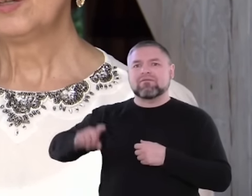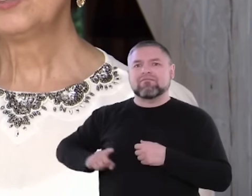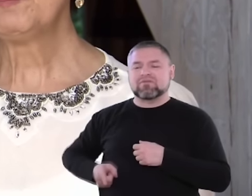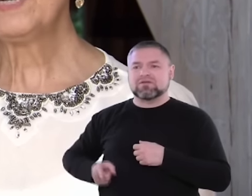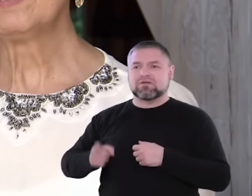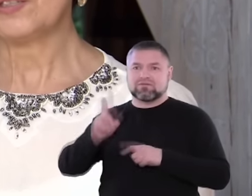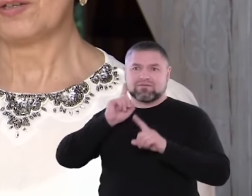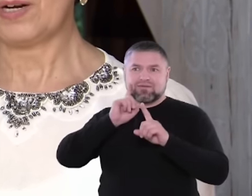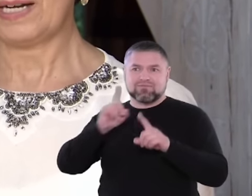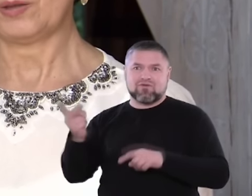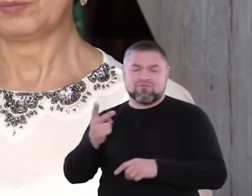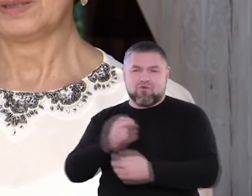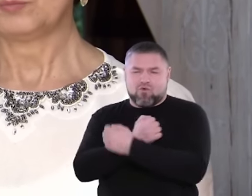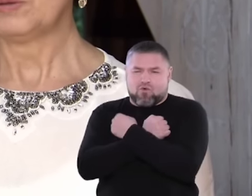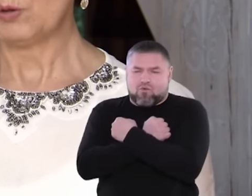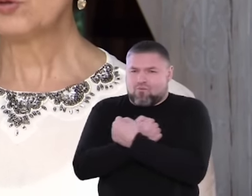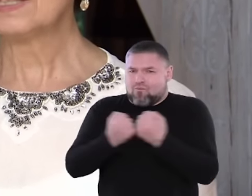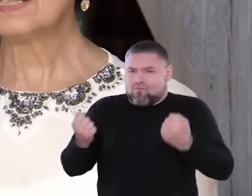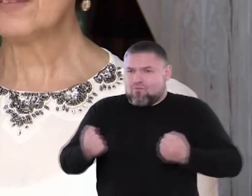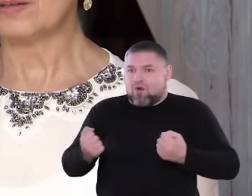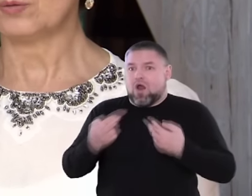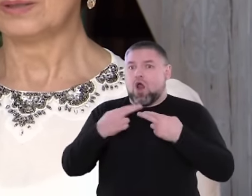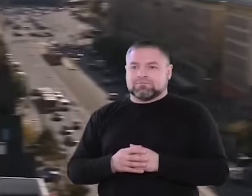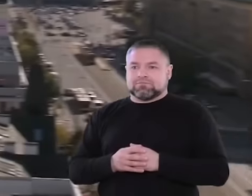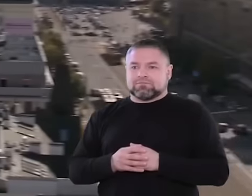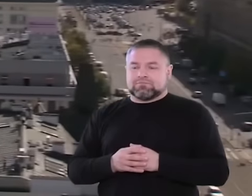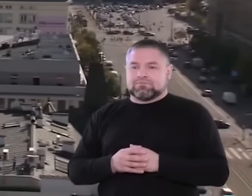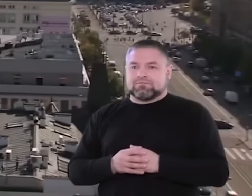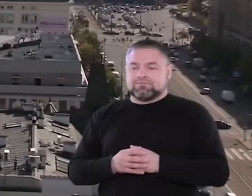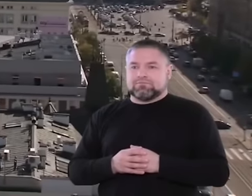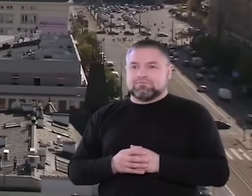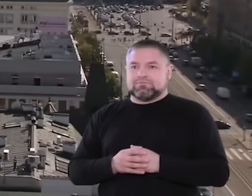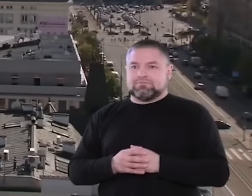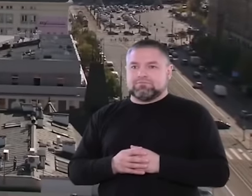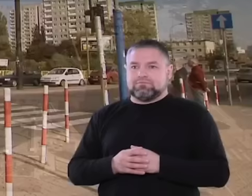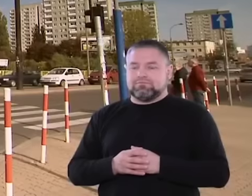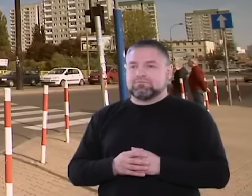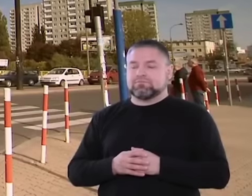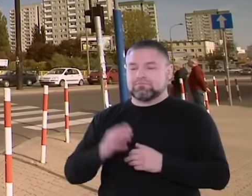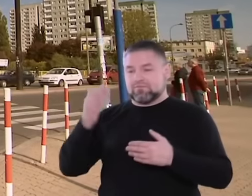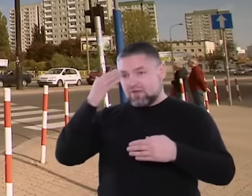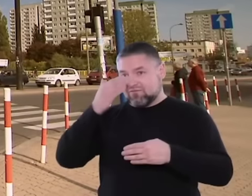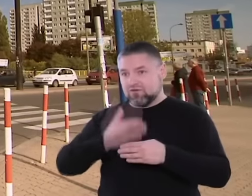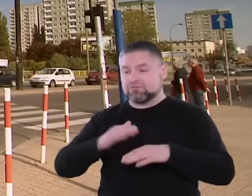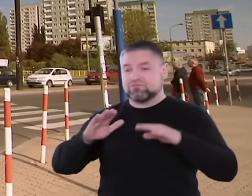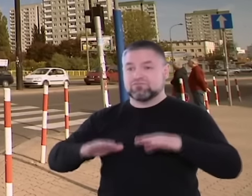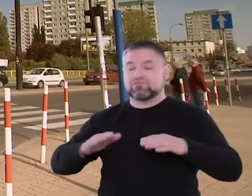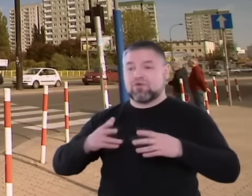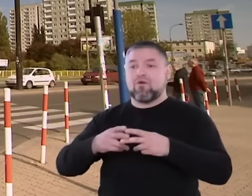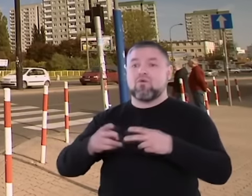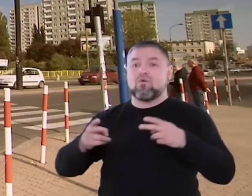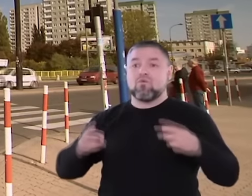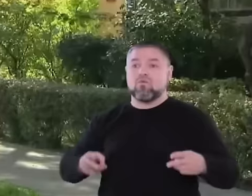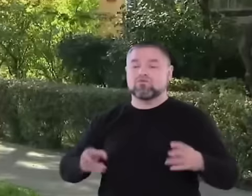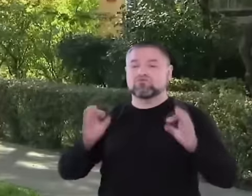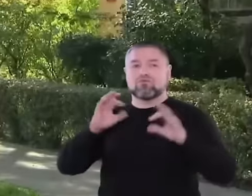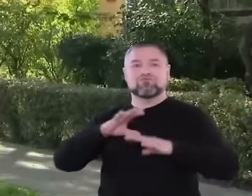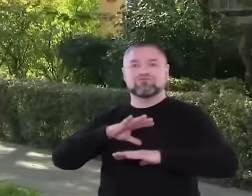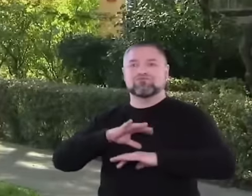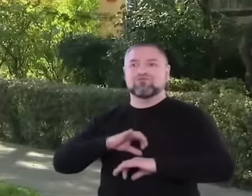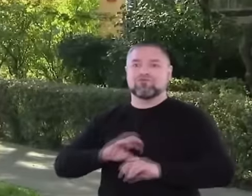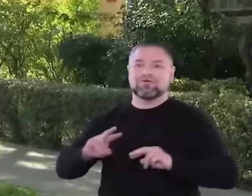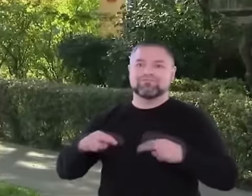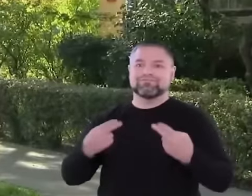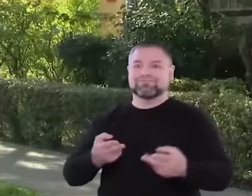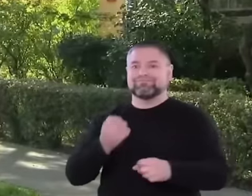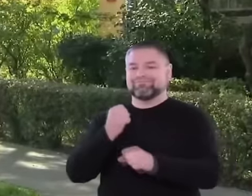Przecież oni naprawdę się kochają, mimo różnicy wieku. Para resztę wieczoru spędziła w łóżku. Mężczyzna w doskonałym humorze wraca